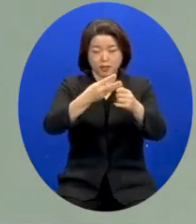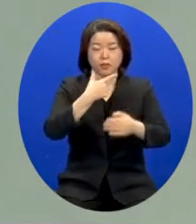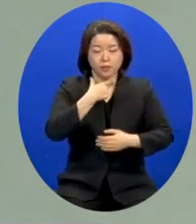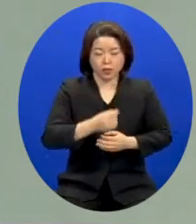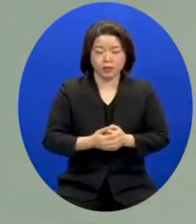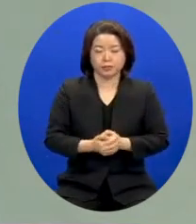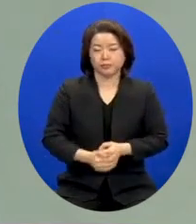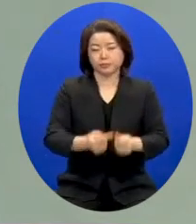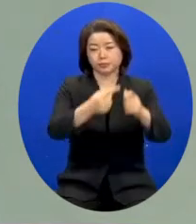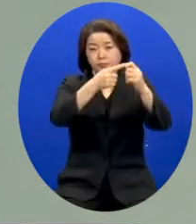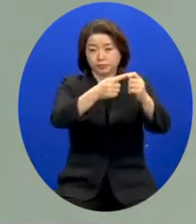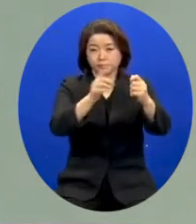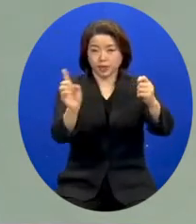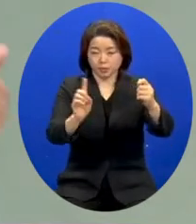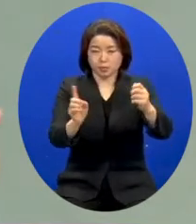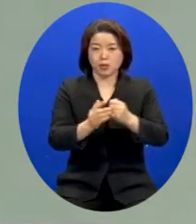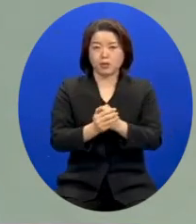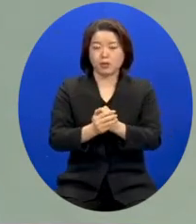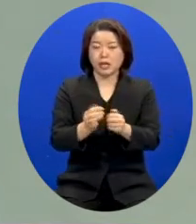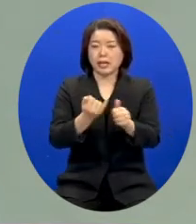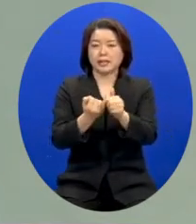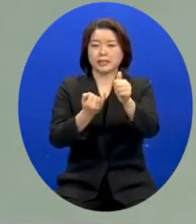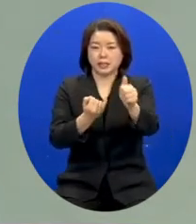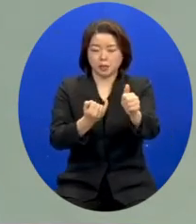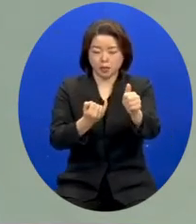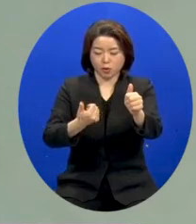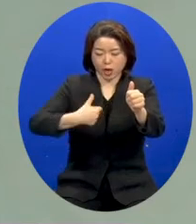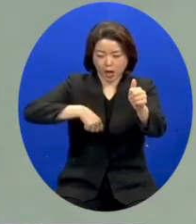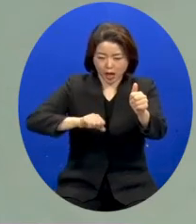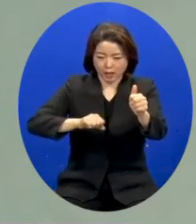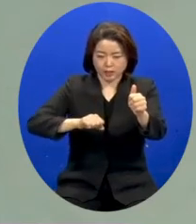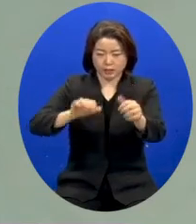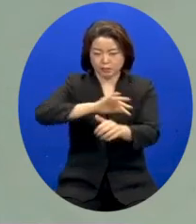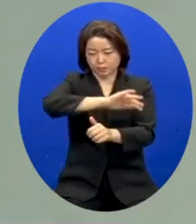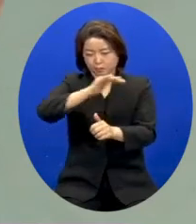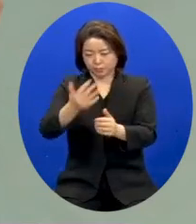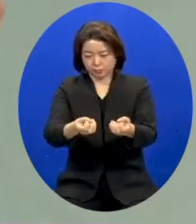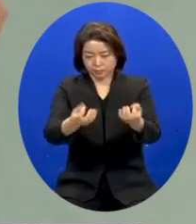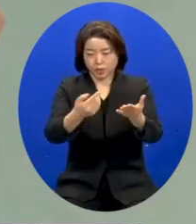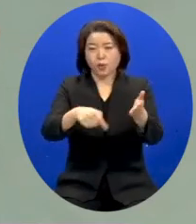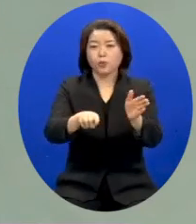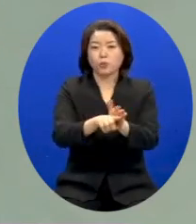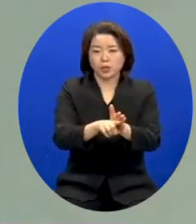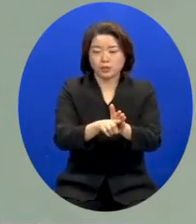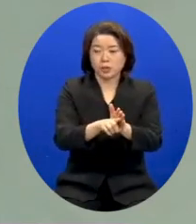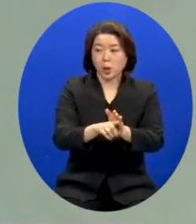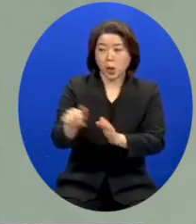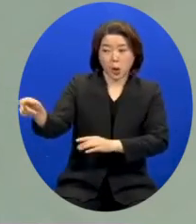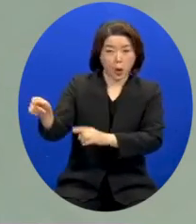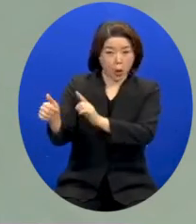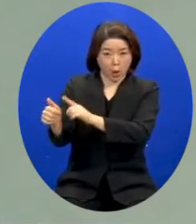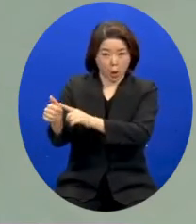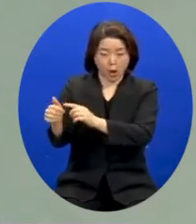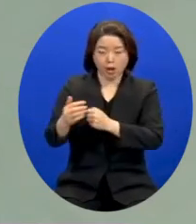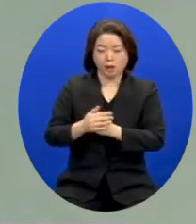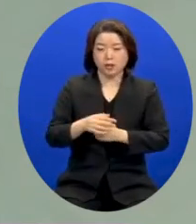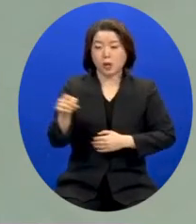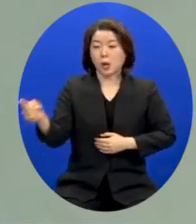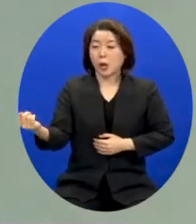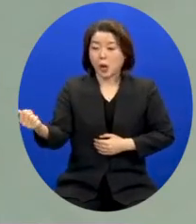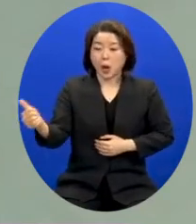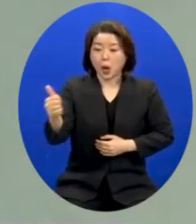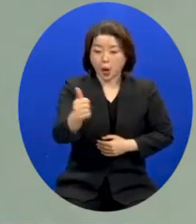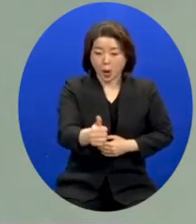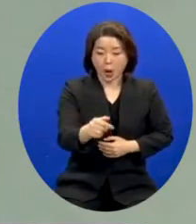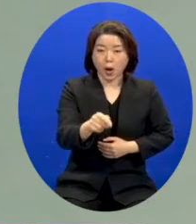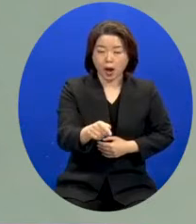번째는 남편과 아들의 장례를 치르기 위해서 반 드 브렉 씨가 남편의 시신을 불태운 장소로